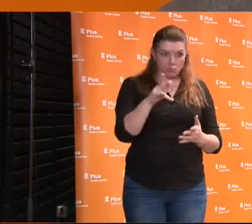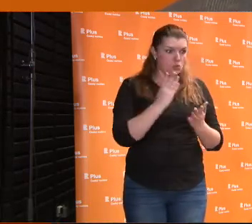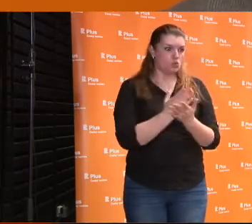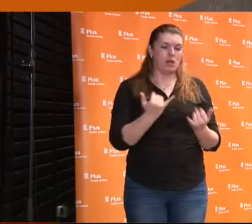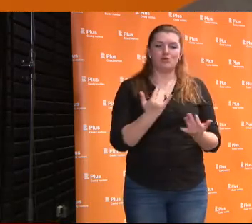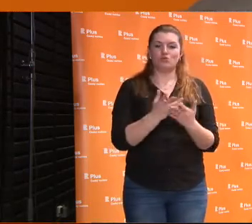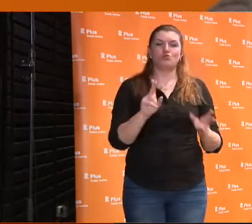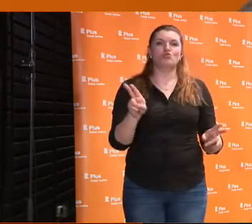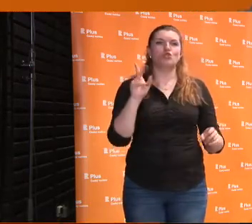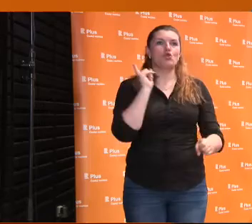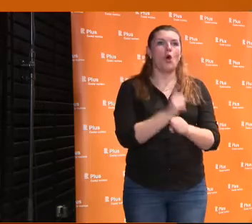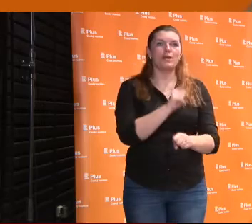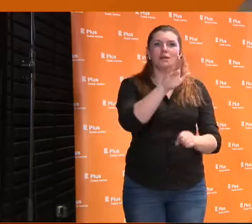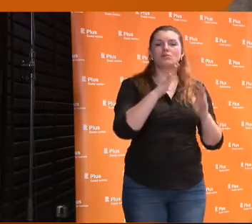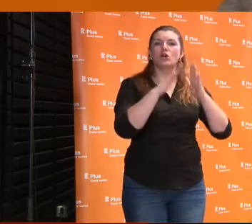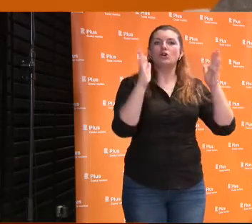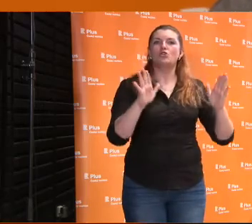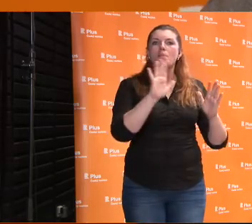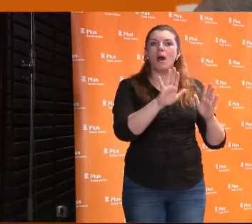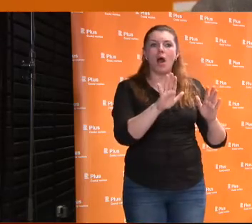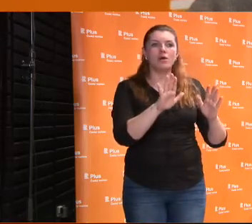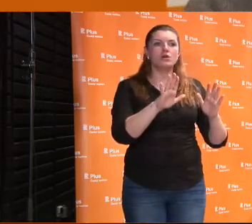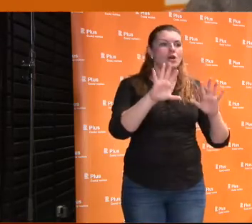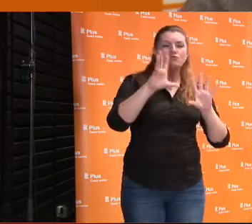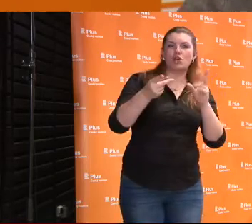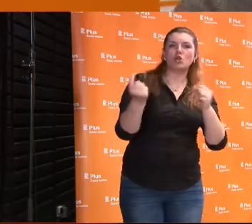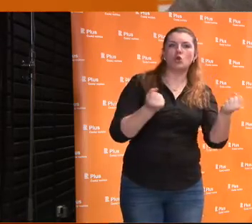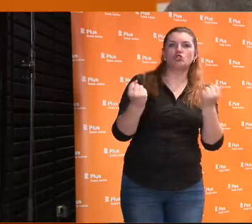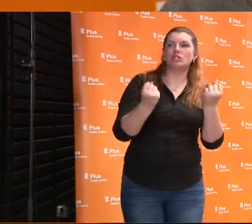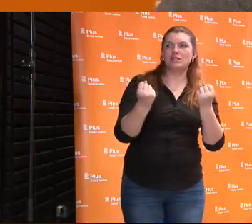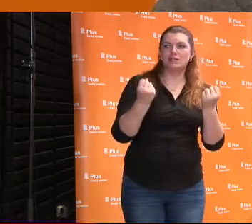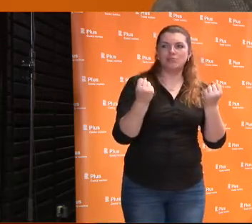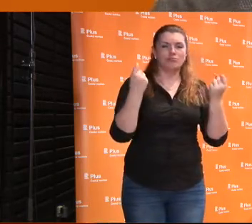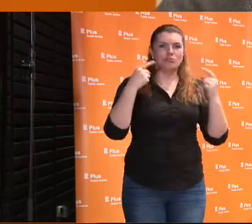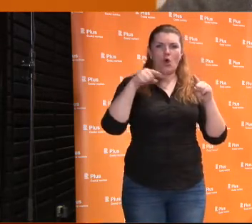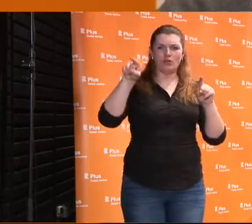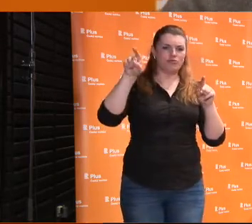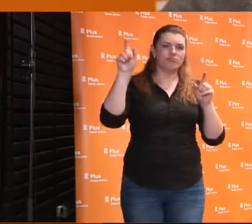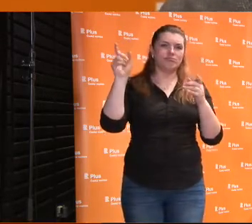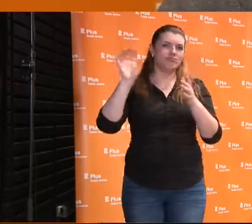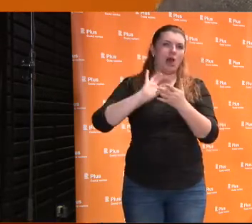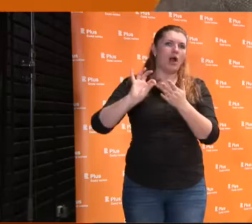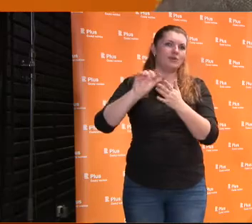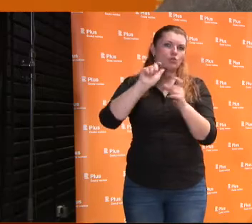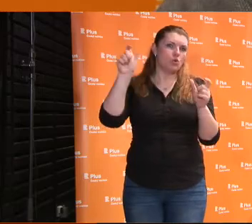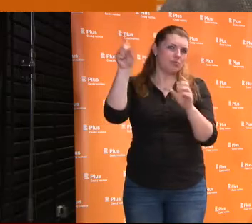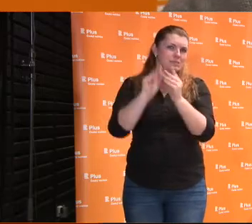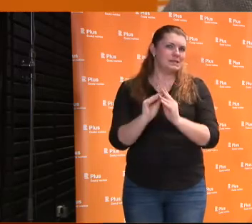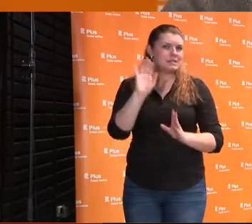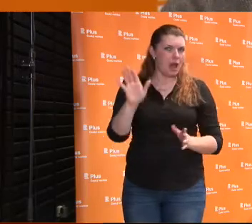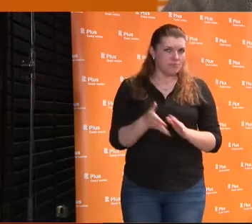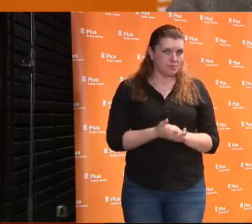objednat to, že máte ten domov v podstatě jakože vlastně řízen nějakou zprostředkující nějakým kognitivním systémem.